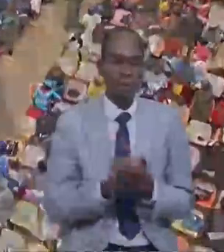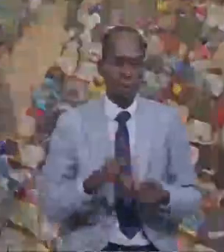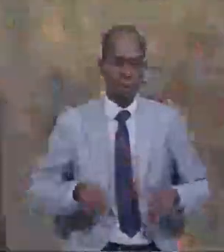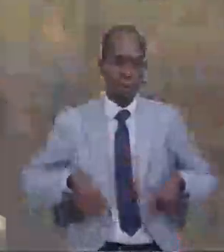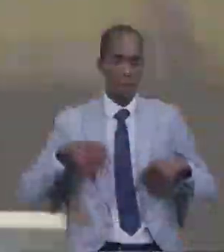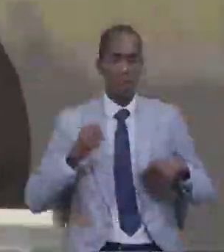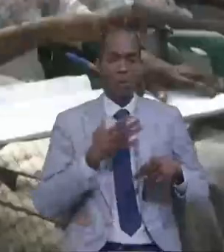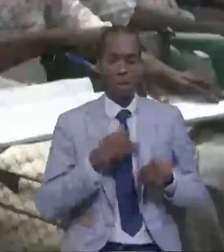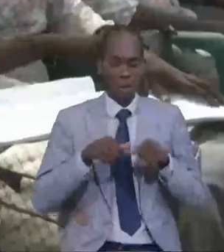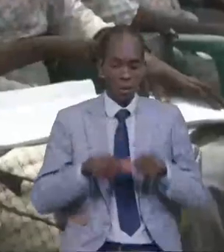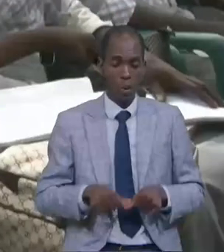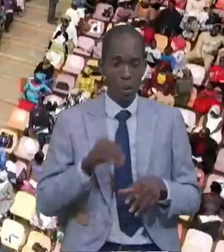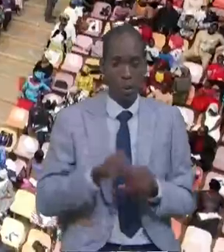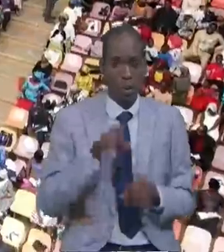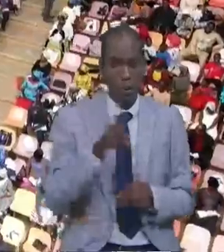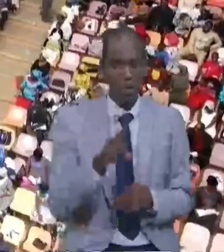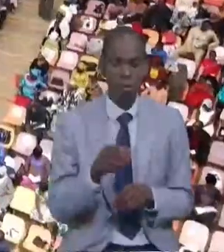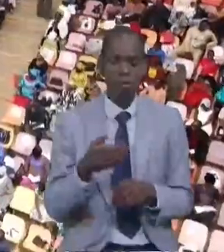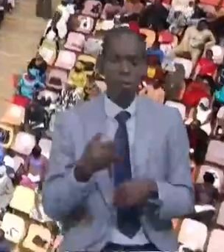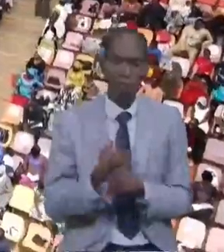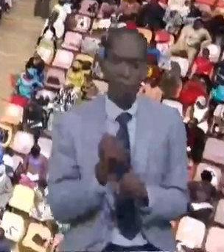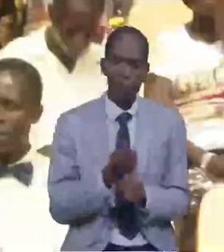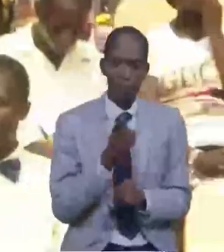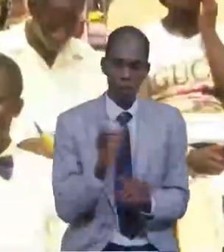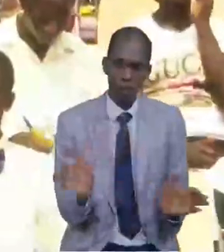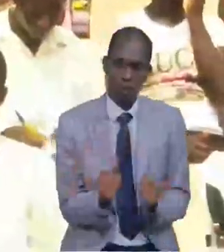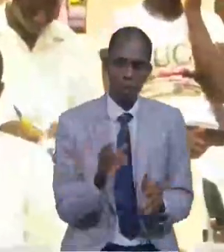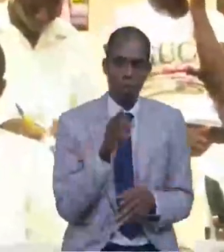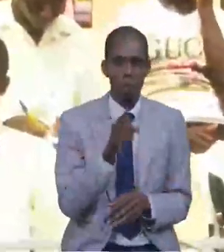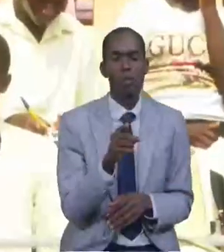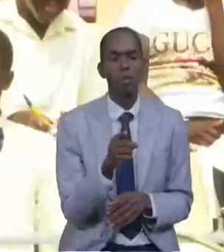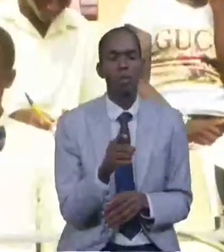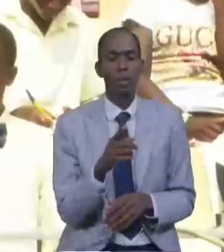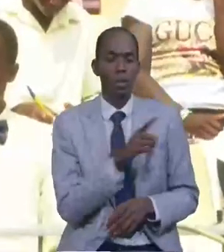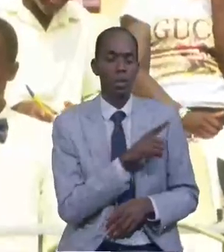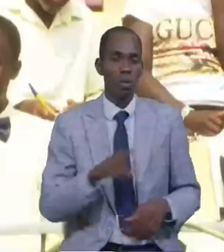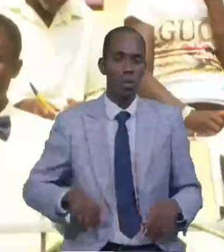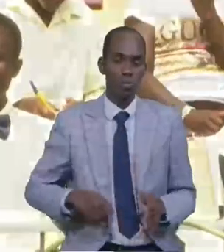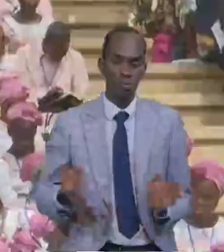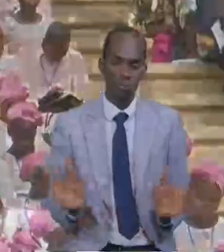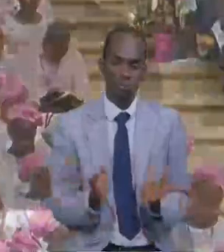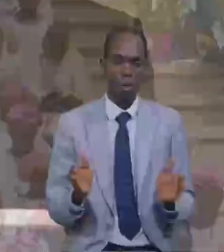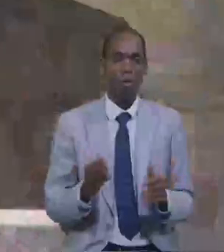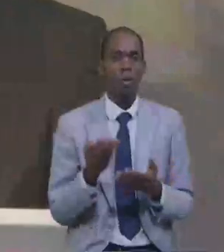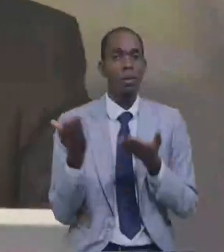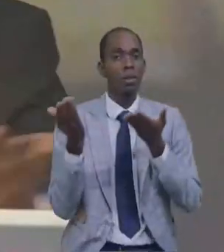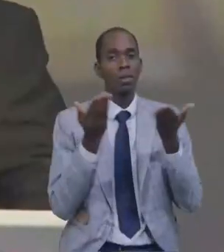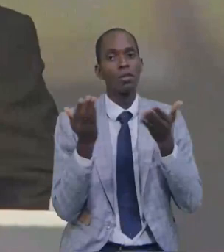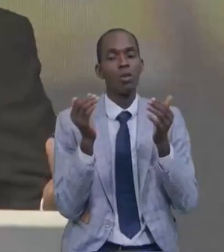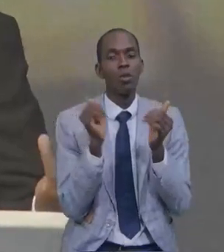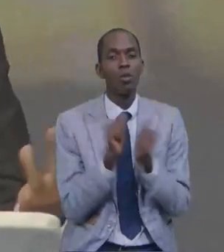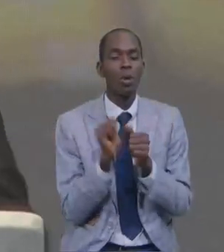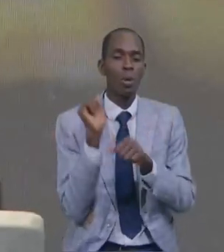Le service obligeant avec la foi. Premier point.